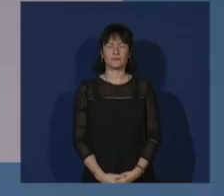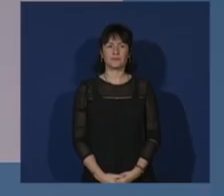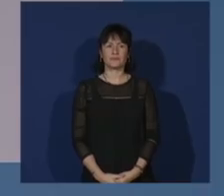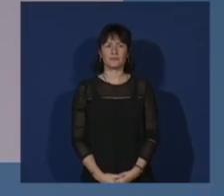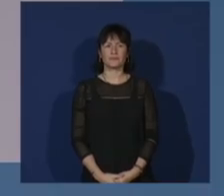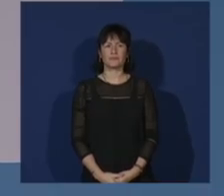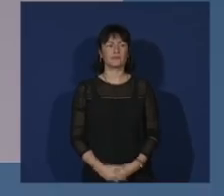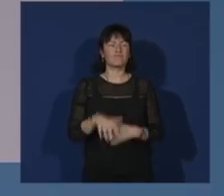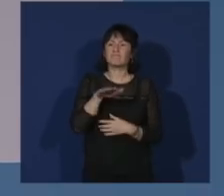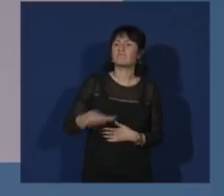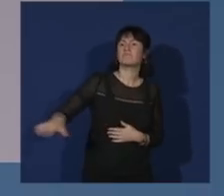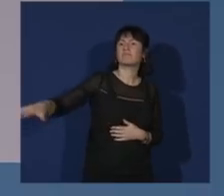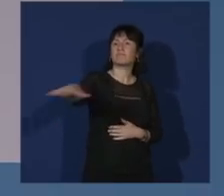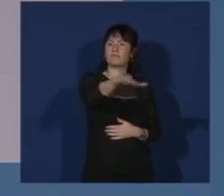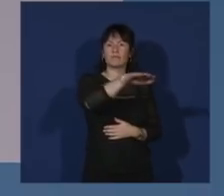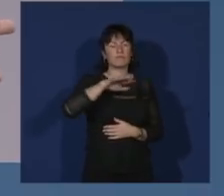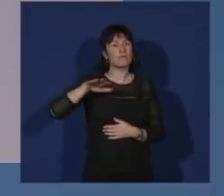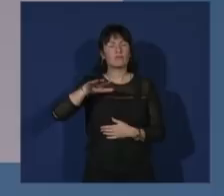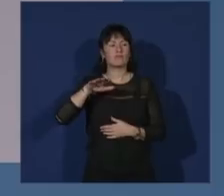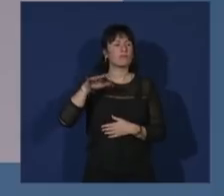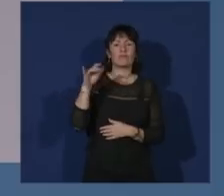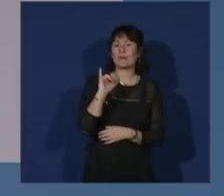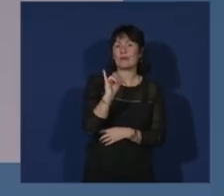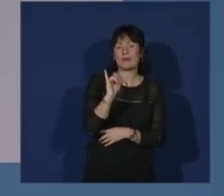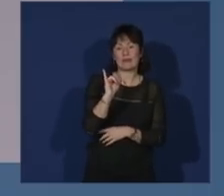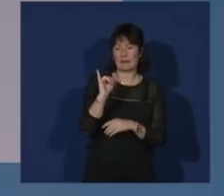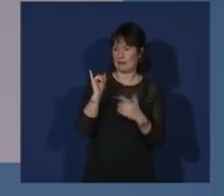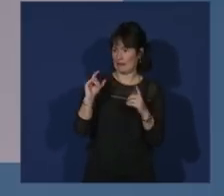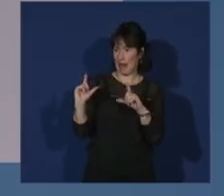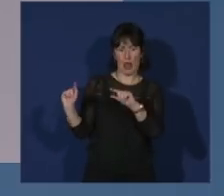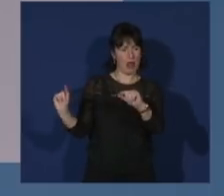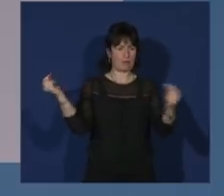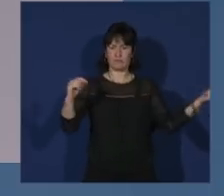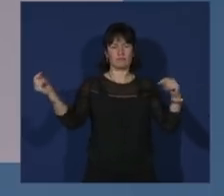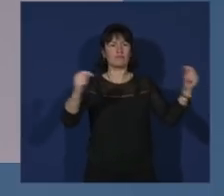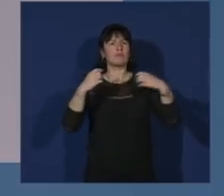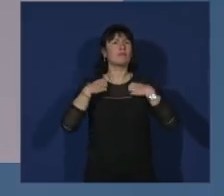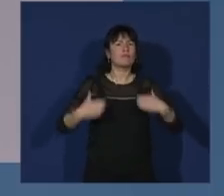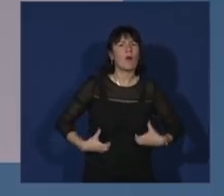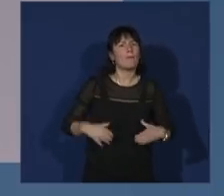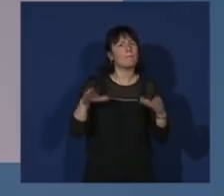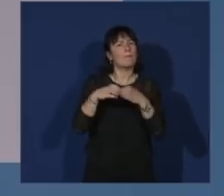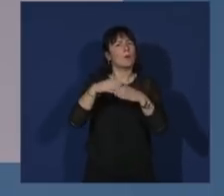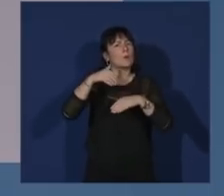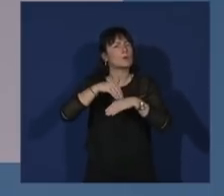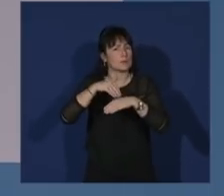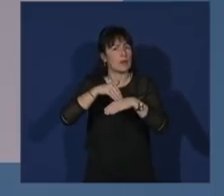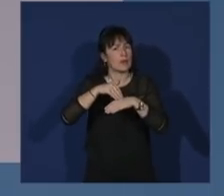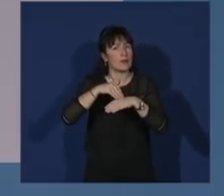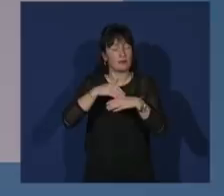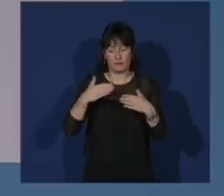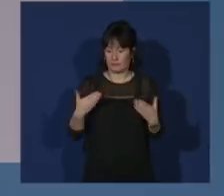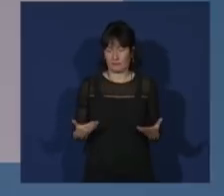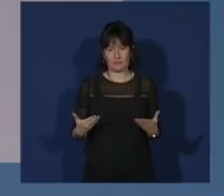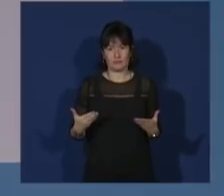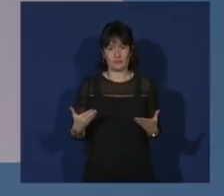Grâce à vous tous, toutes celles et ceux qui êtes présents ici, les membres du Conseil, nous disposons aujourd'hui